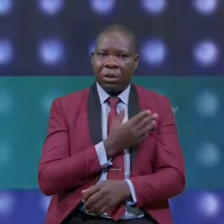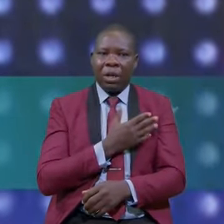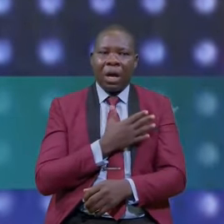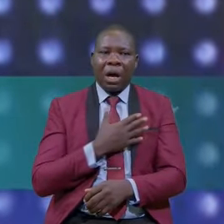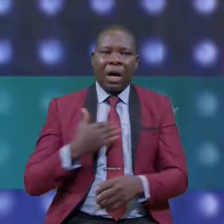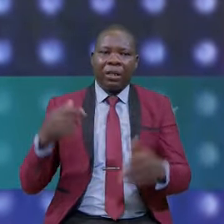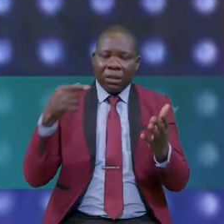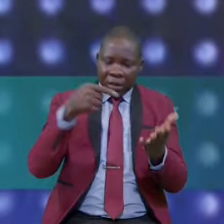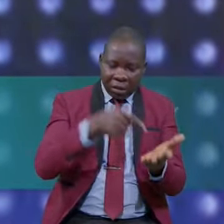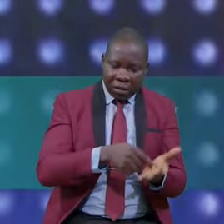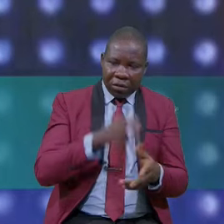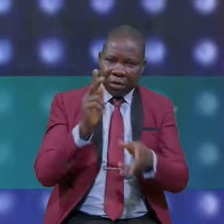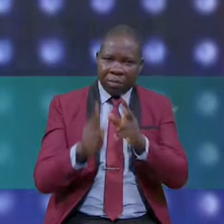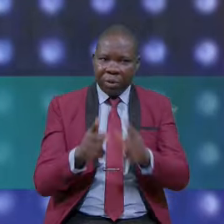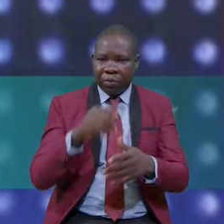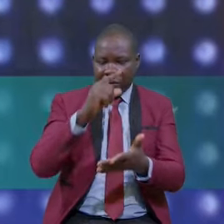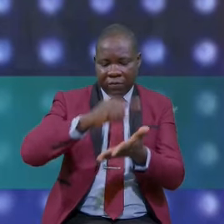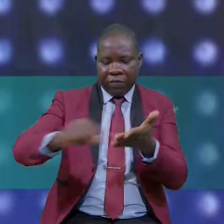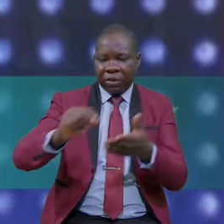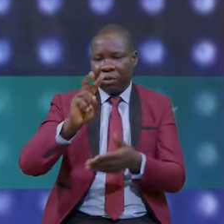Ce peuple, le peuple que je me suis formé,